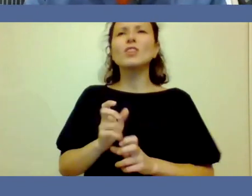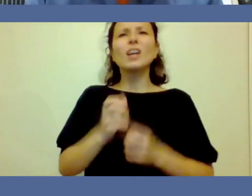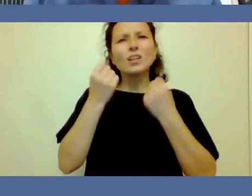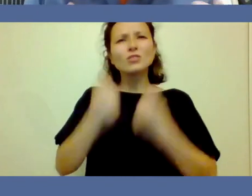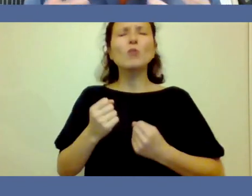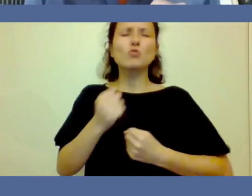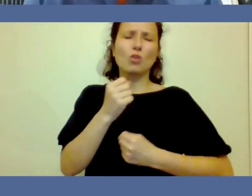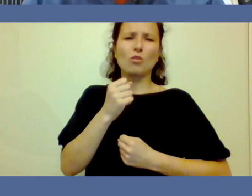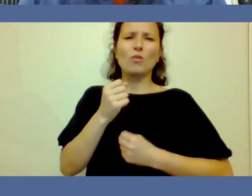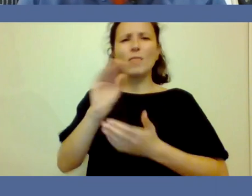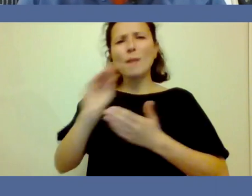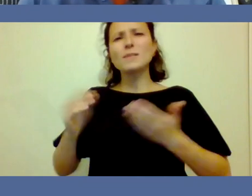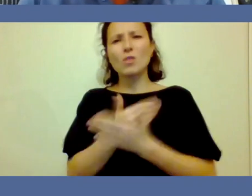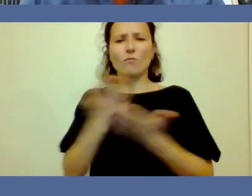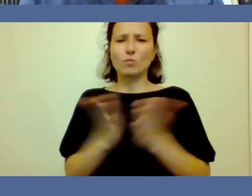naszej rozmowy, ale to tak